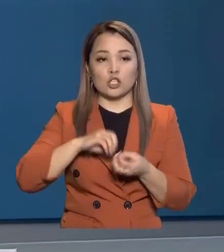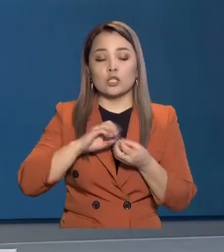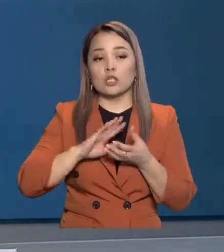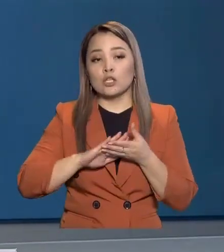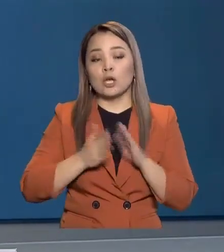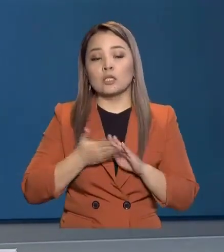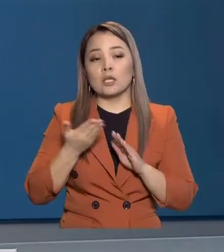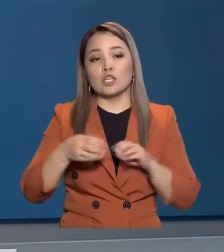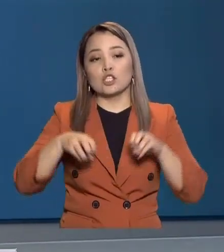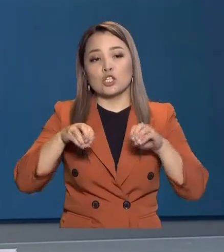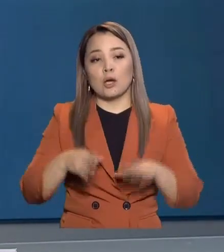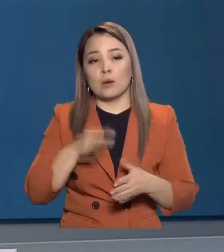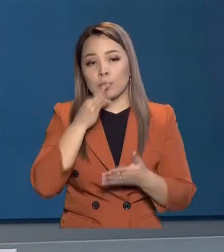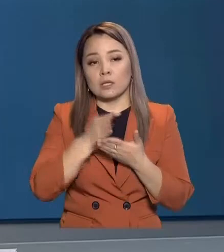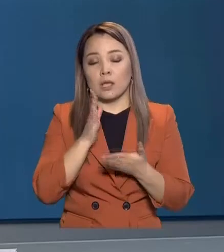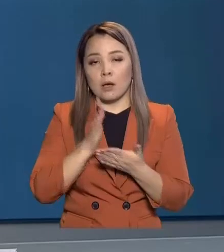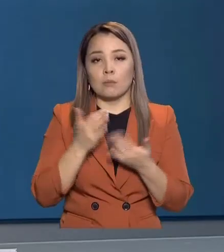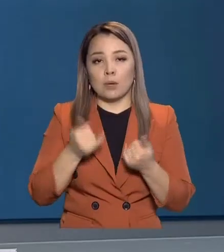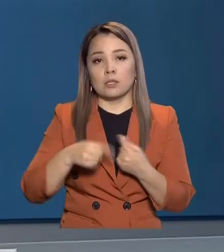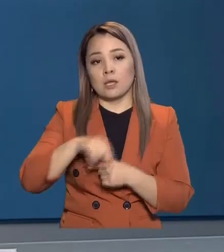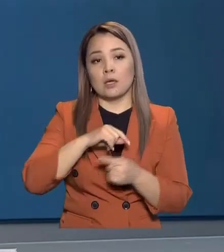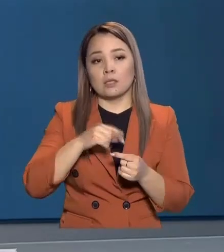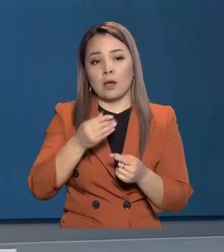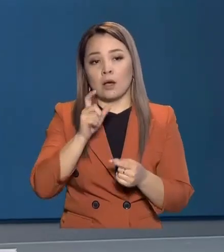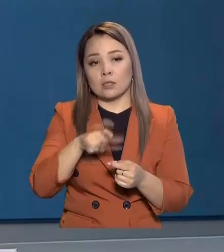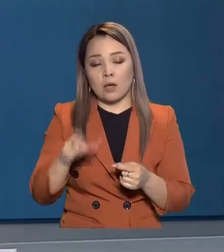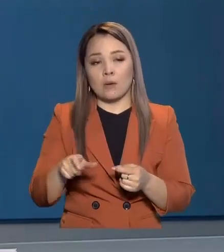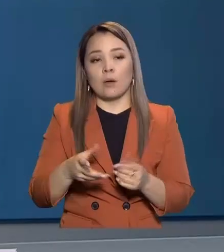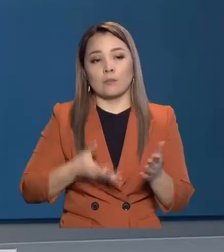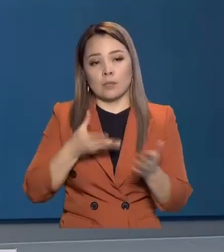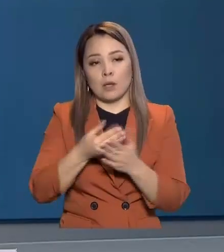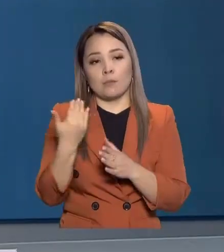шығарған. Залал келген кәсіпкерлерге өтемақы төленіп жатыр.